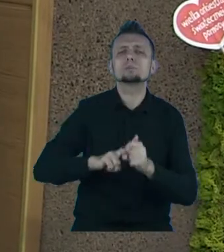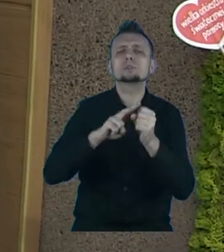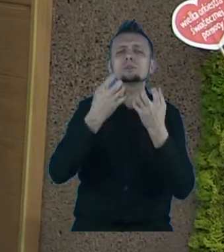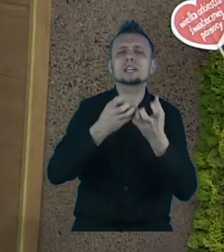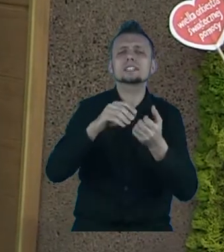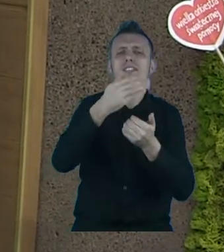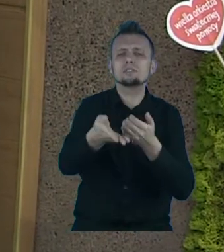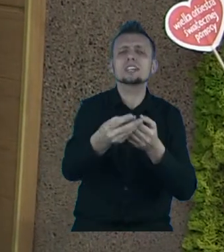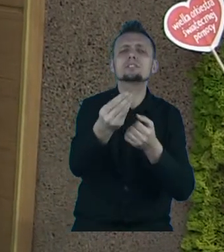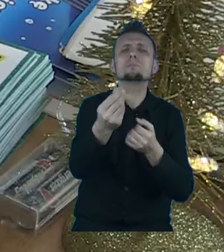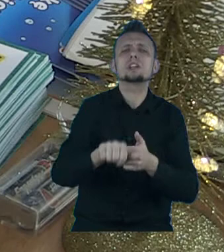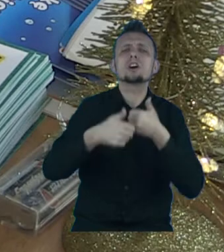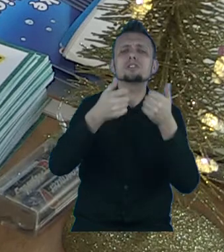i